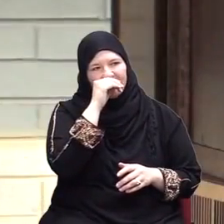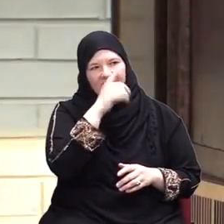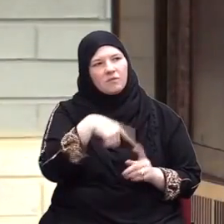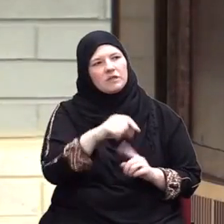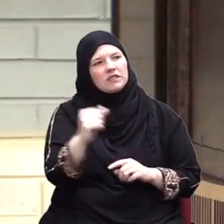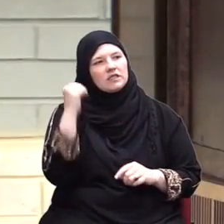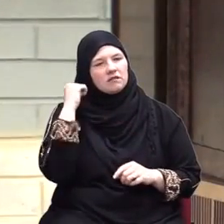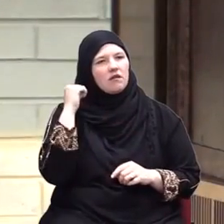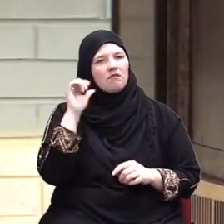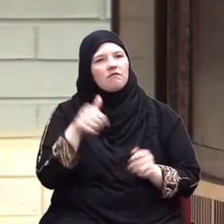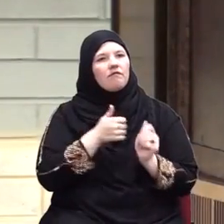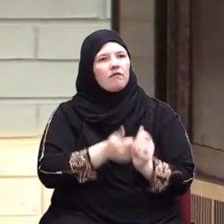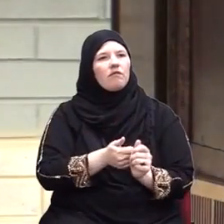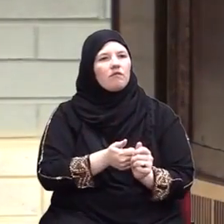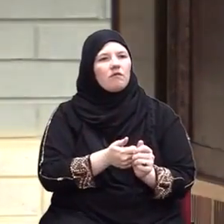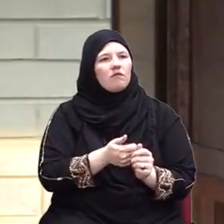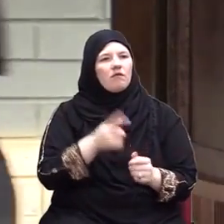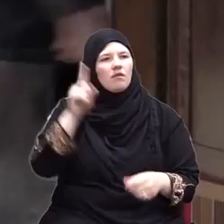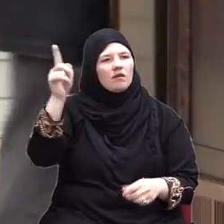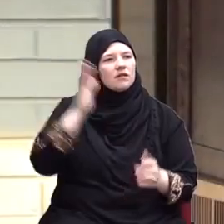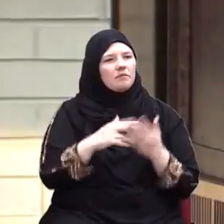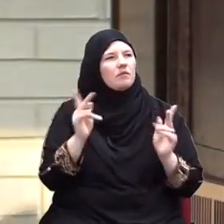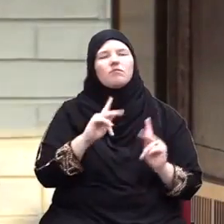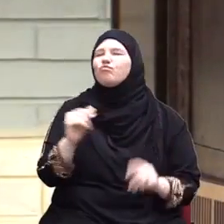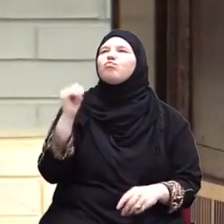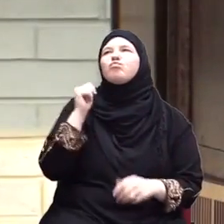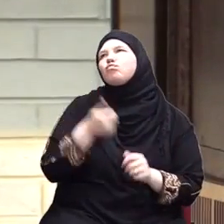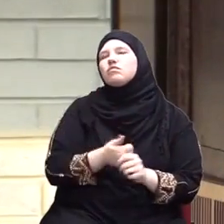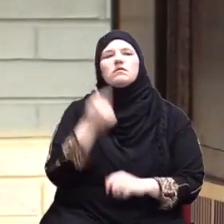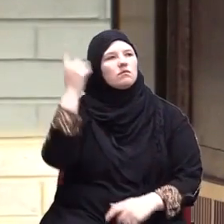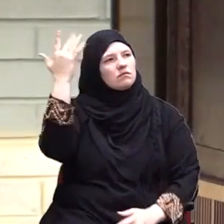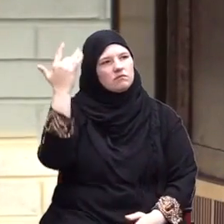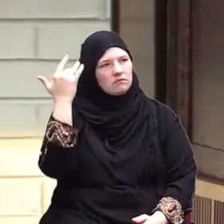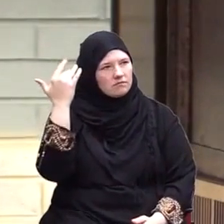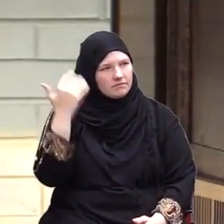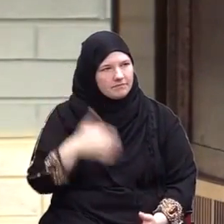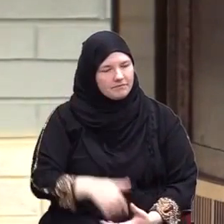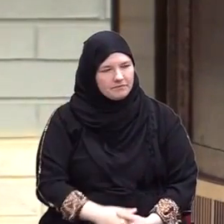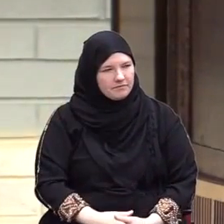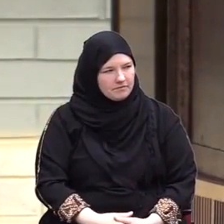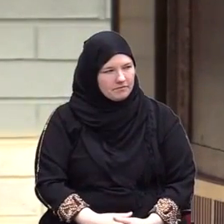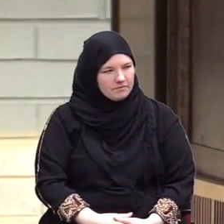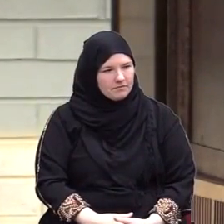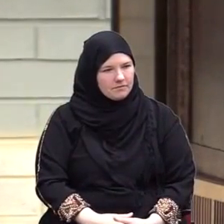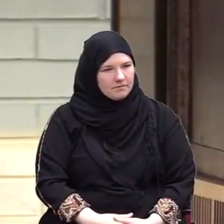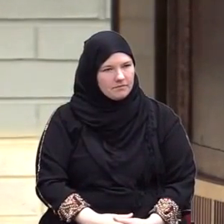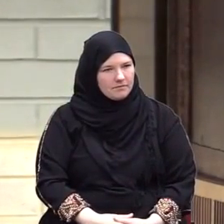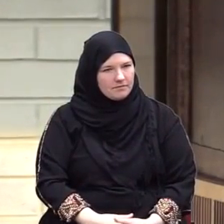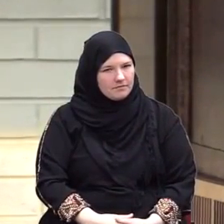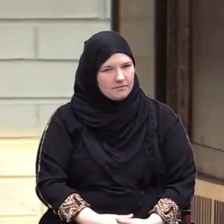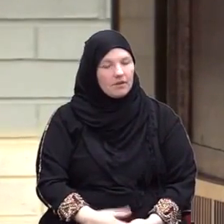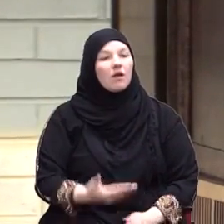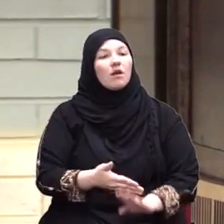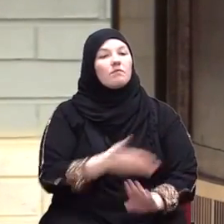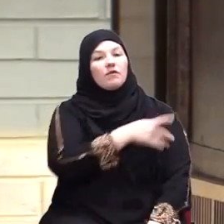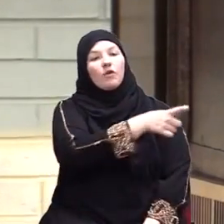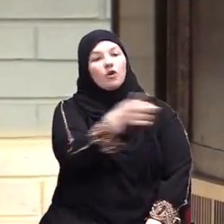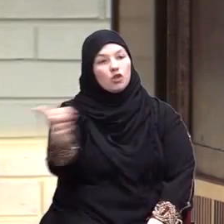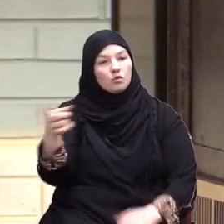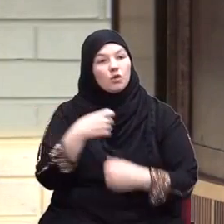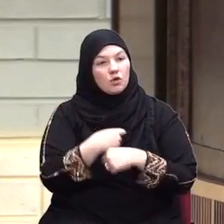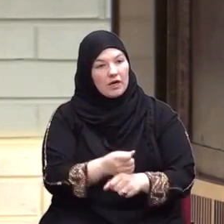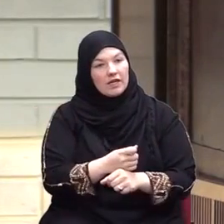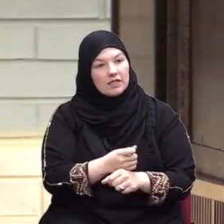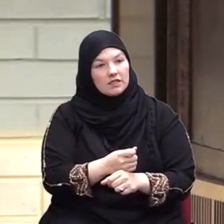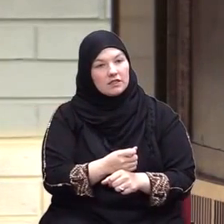that you deny Allah? وَكُنْتُمْ أَمْوَاتًا فَأَحْيَاكُمْ. Before you were